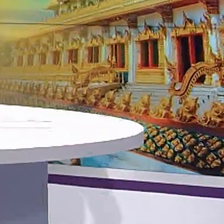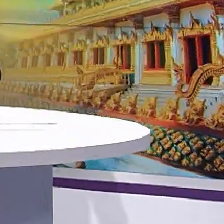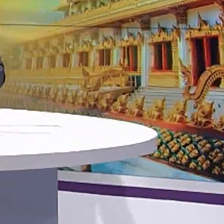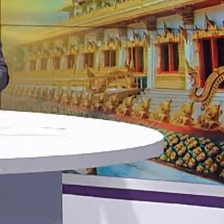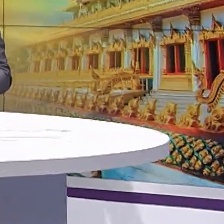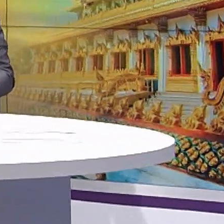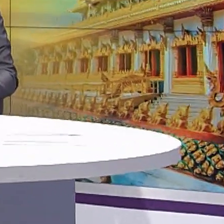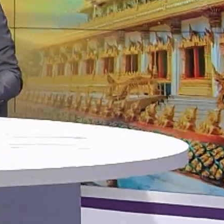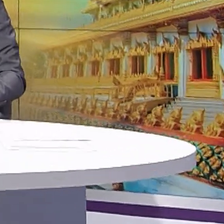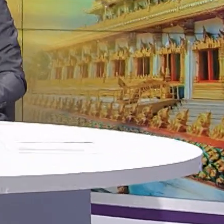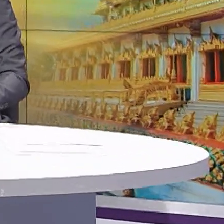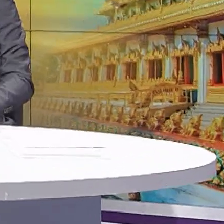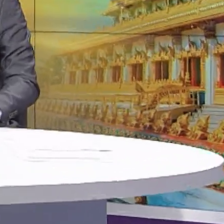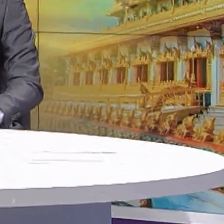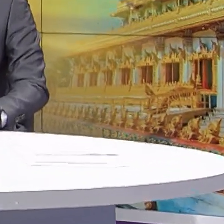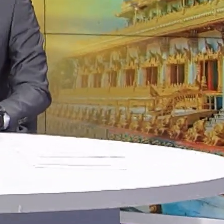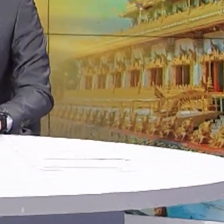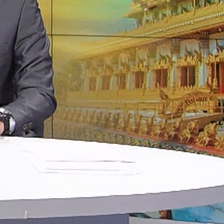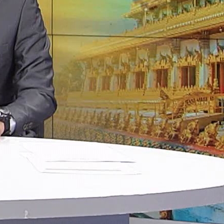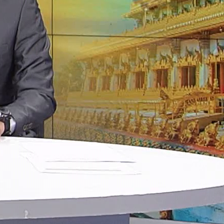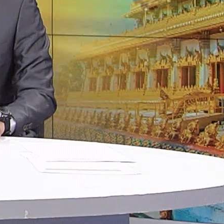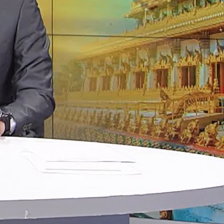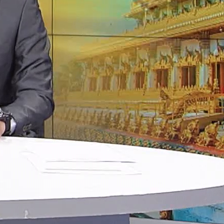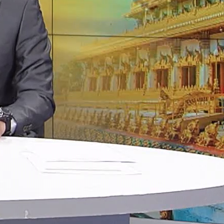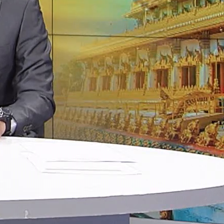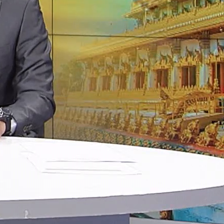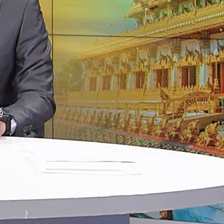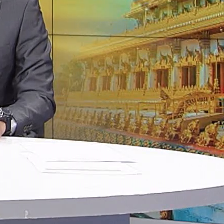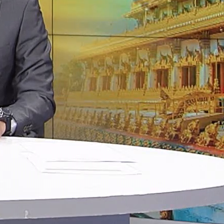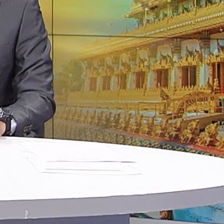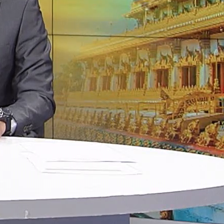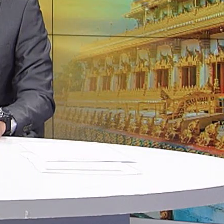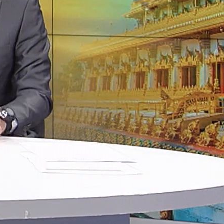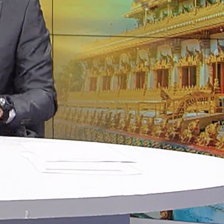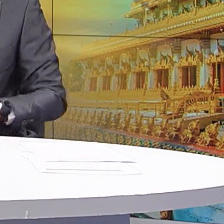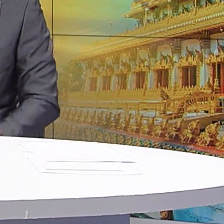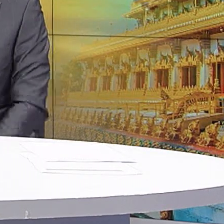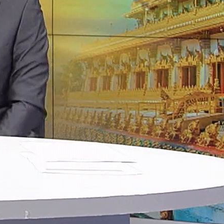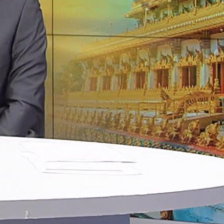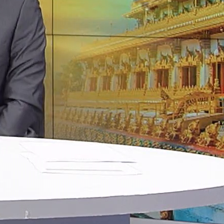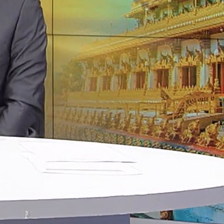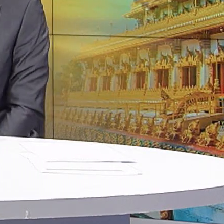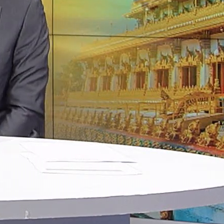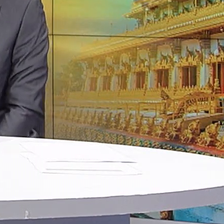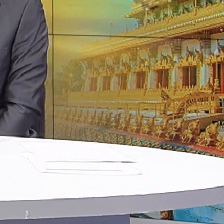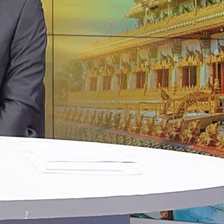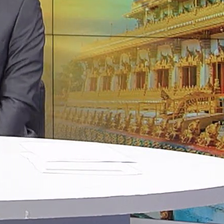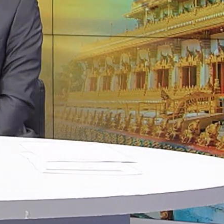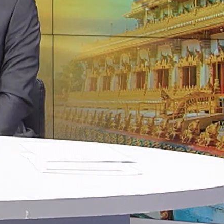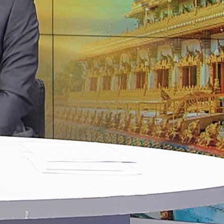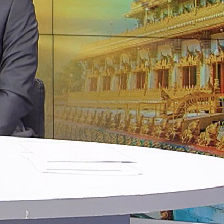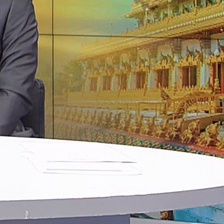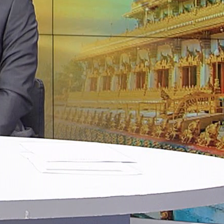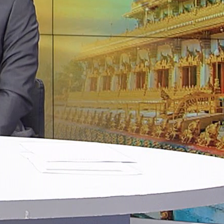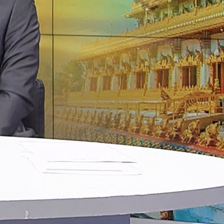กลับมาติดตามข่าวเช้า NBTนิวสกันต่อนะครับเริ่มกันที่บรรยากาศการเมืองซึ่งเป็นการบริหารราชการแผ่นดินโดยใช้เม็ดเงินนะกับ